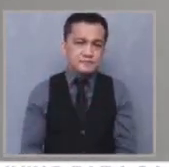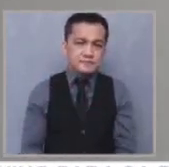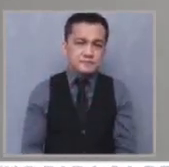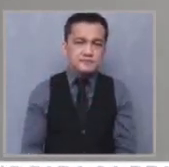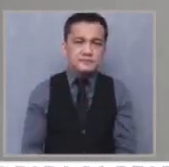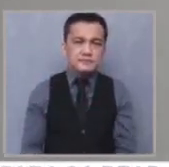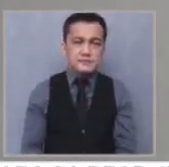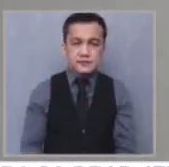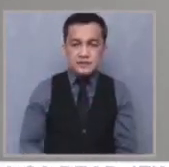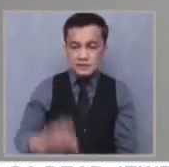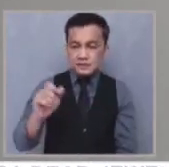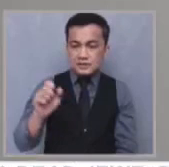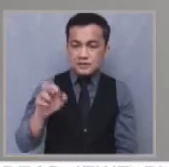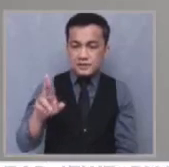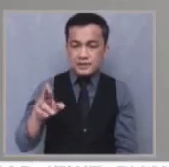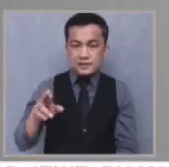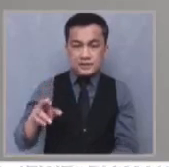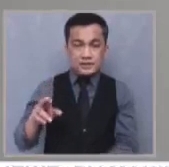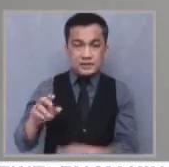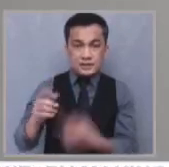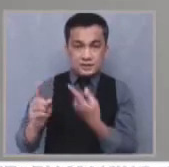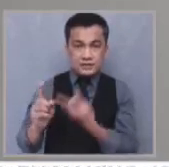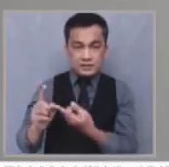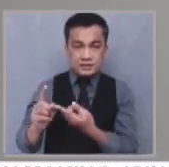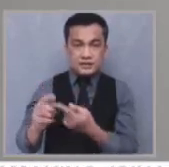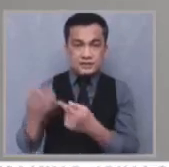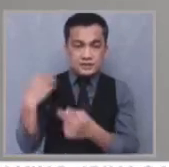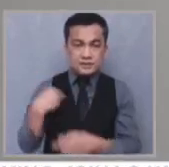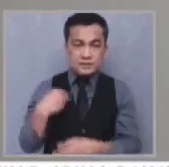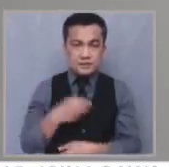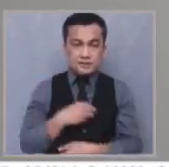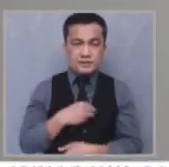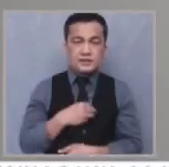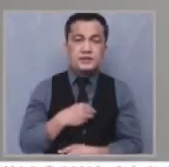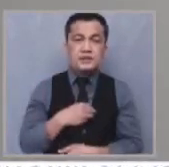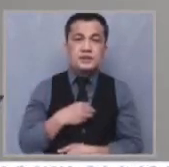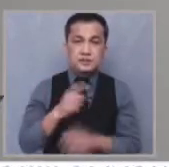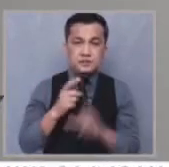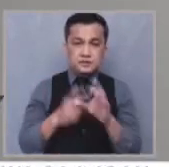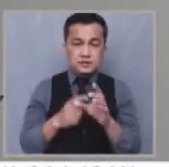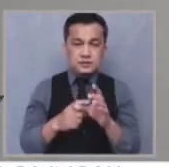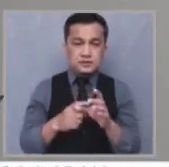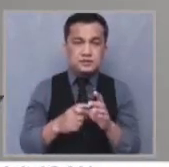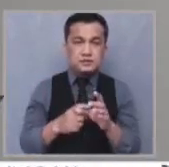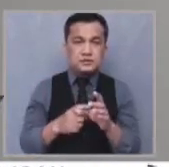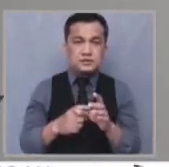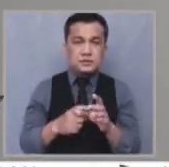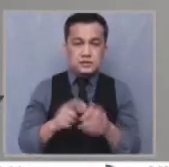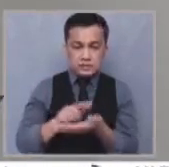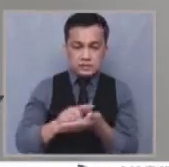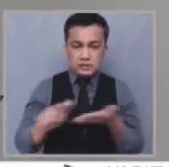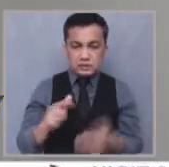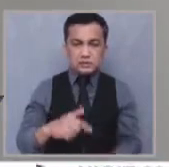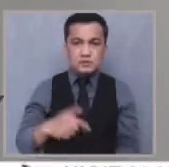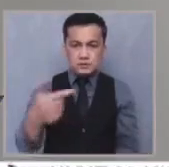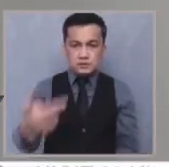dating miyembro ng sandatang unit propaganda sa ilalim ng Nelson Messina Command, ang isang kalibre 38 baril at mga